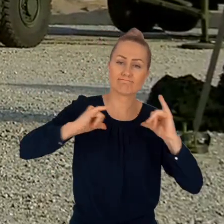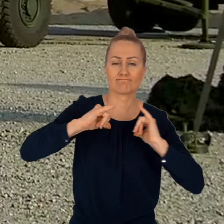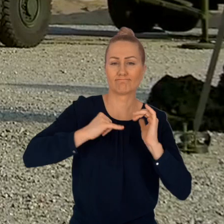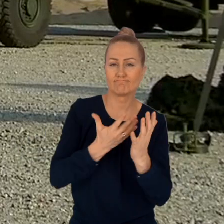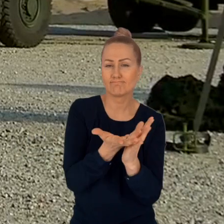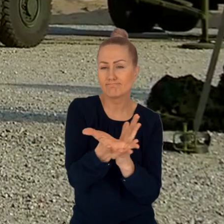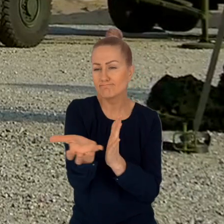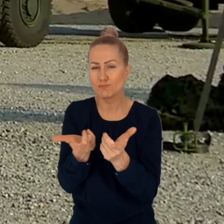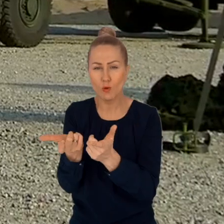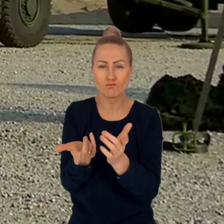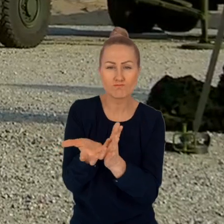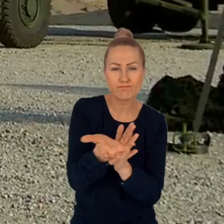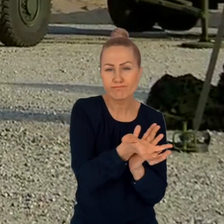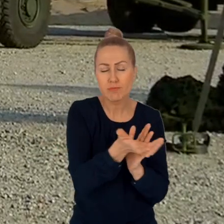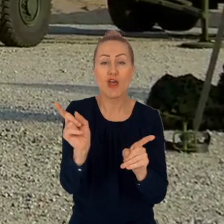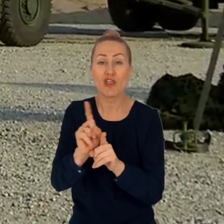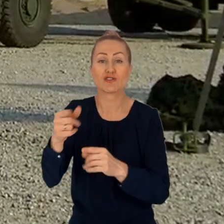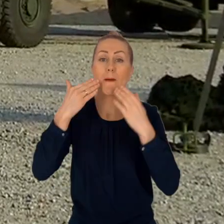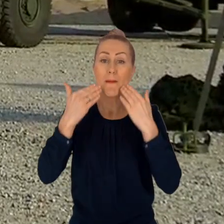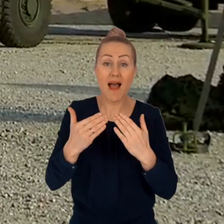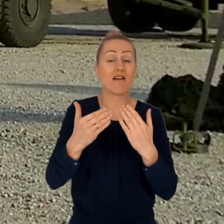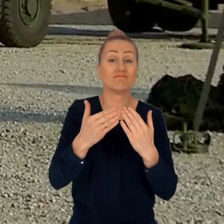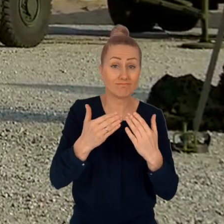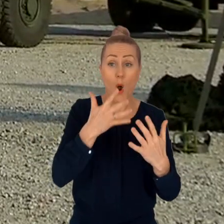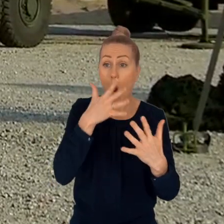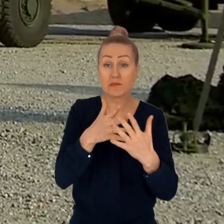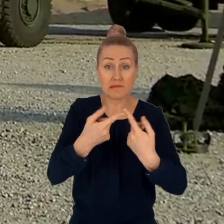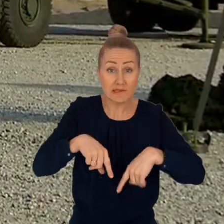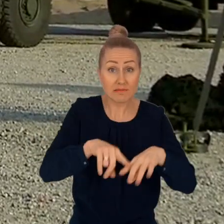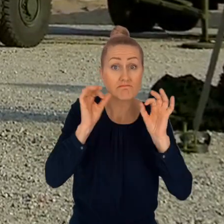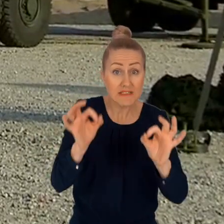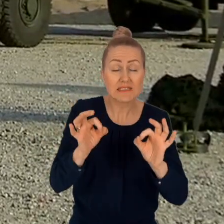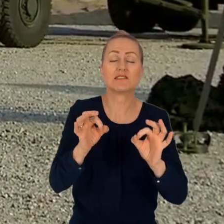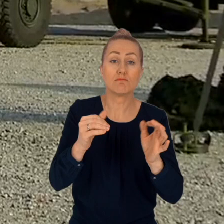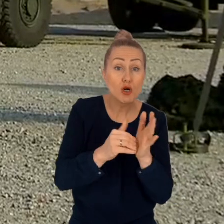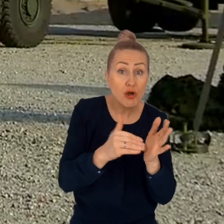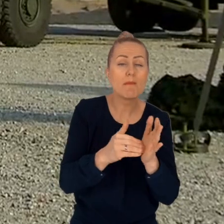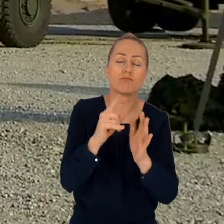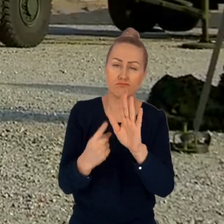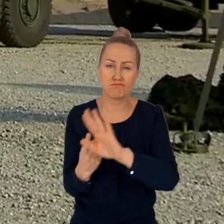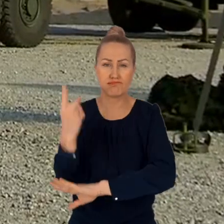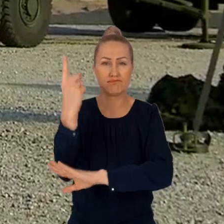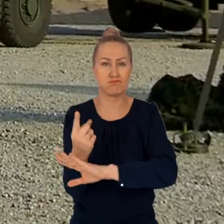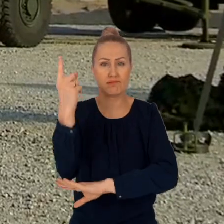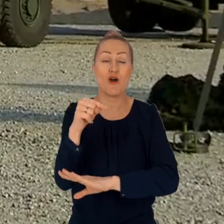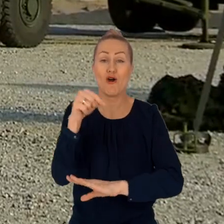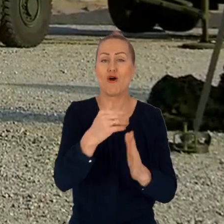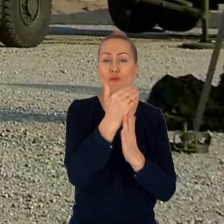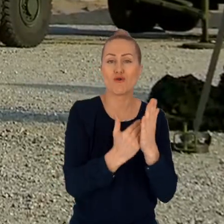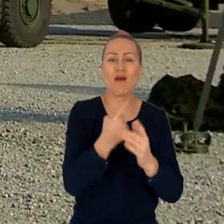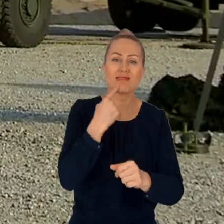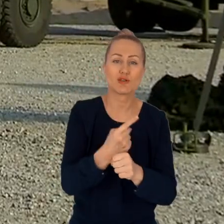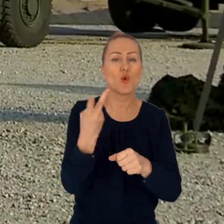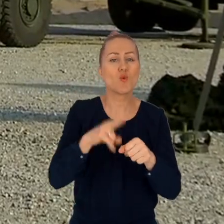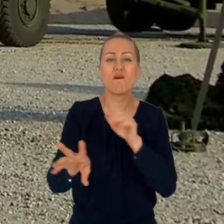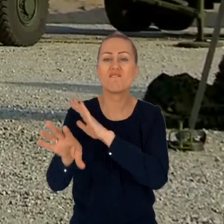wreszcie umożliwiają wystrzelenie rakiet wtedy, kiedy zajdzie taka potrzeba i wtedy, kiedy system zadecyduje, jakie